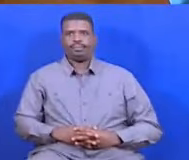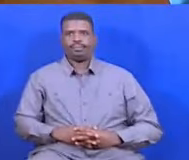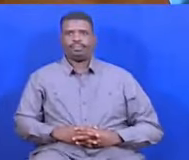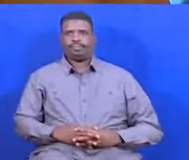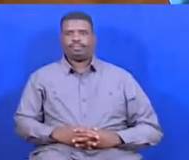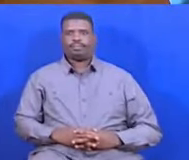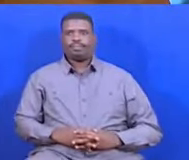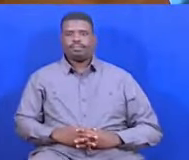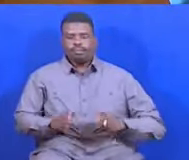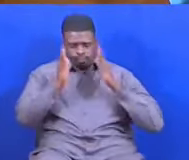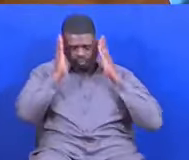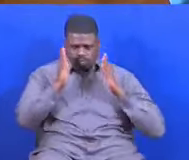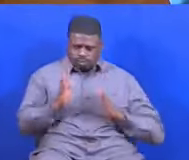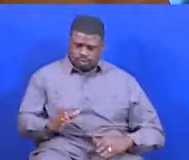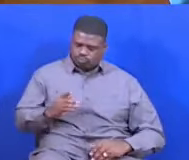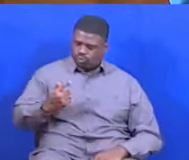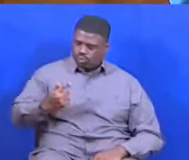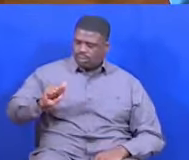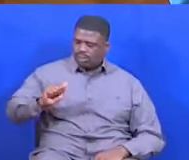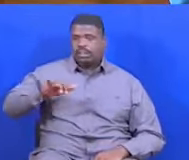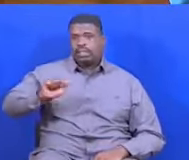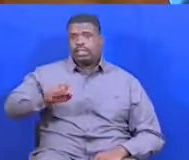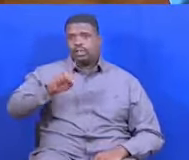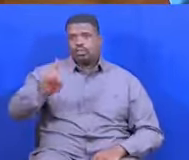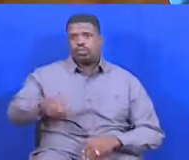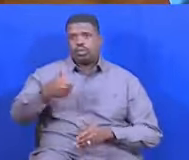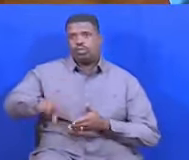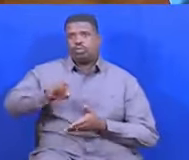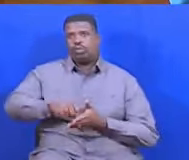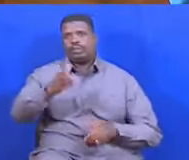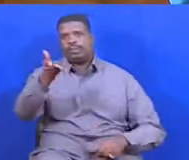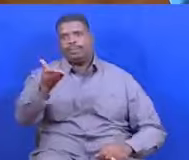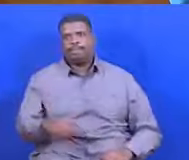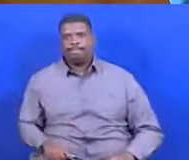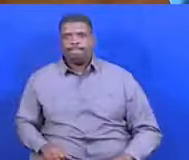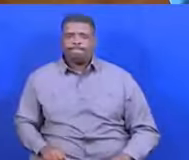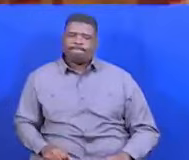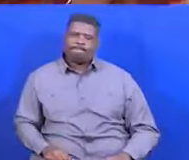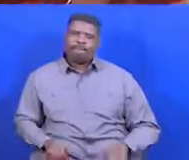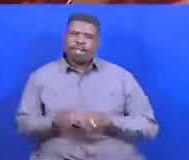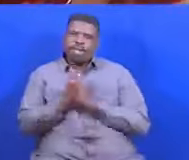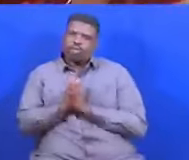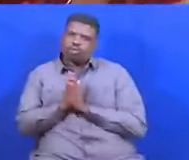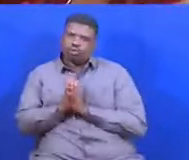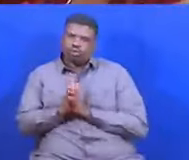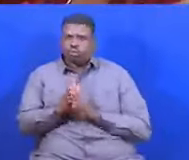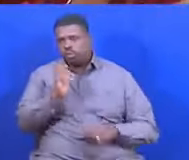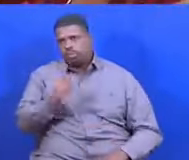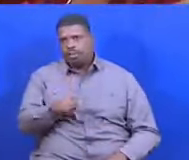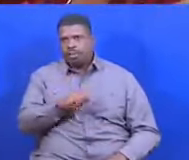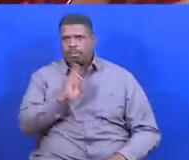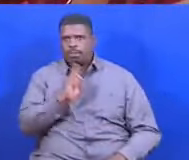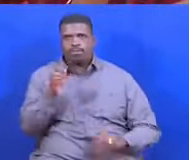Mheshimiwa Hadija Shaban Taya, swali la nyongeza. Nashukuru Mheshimiwa Spika kwa majibu mazuri ya serikali.